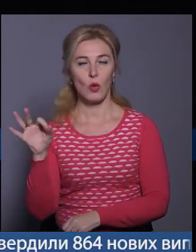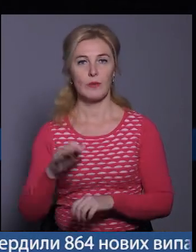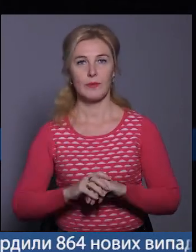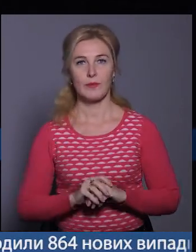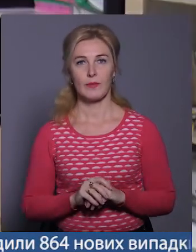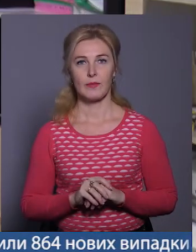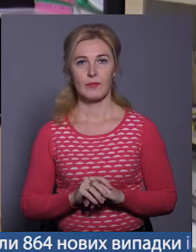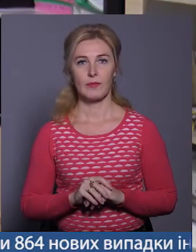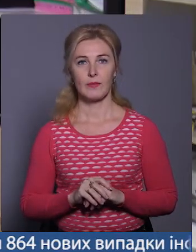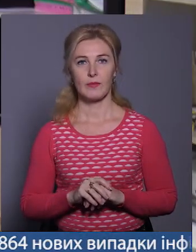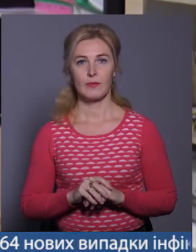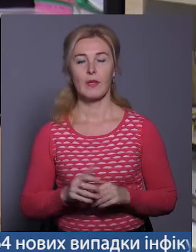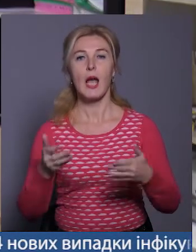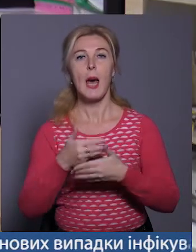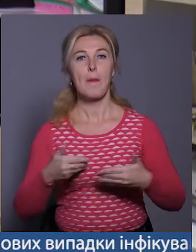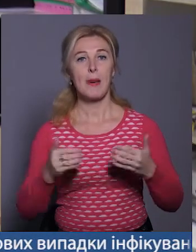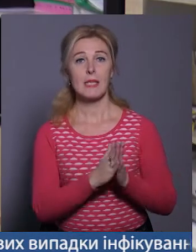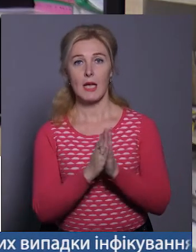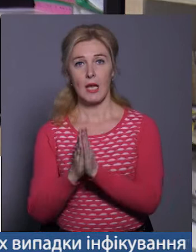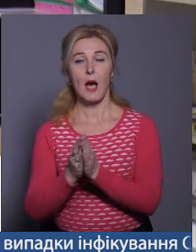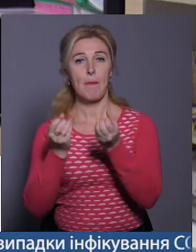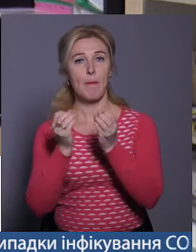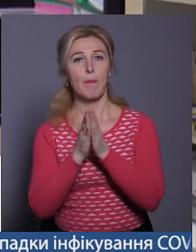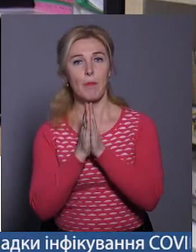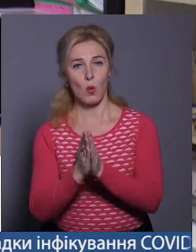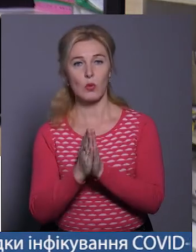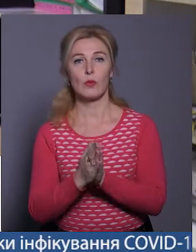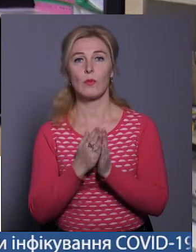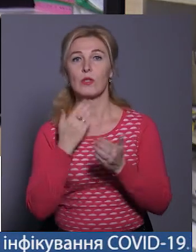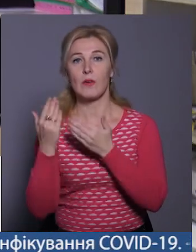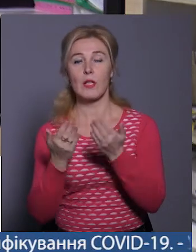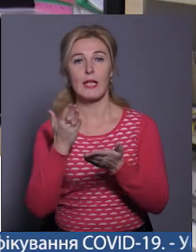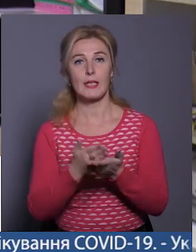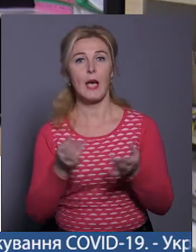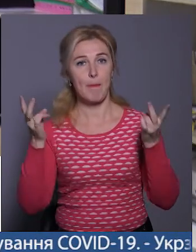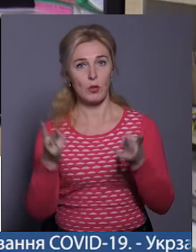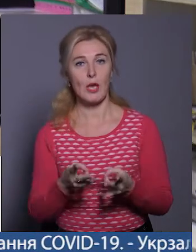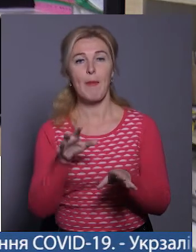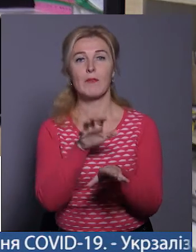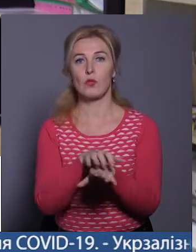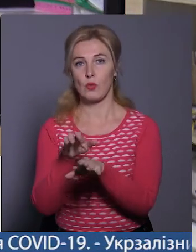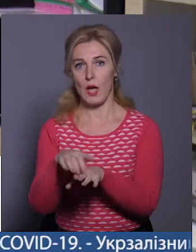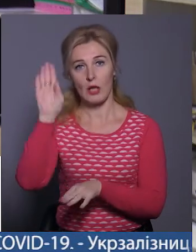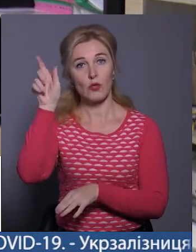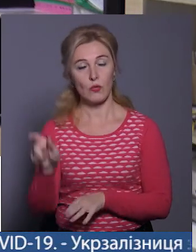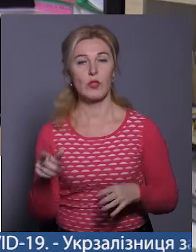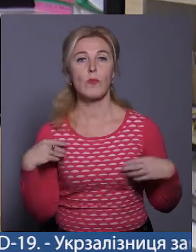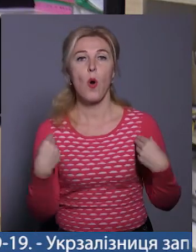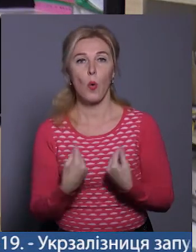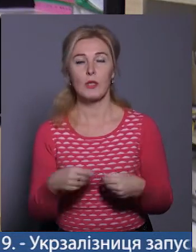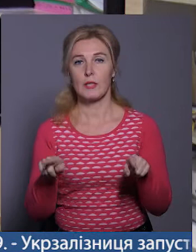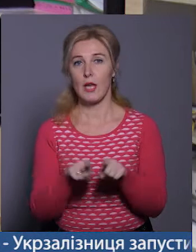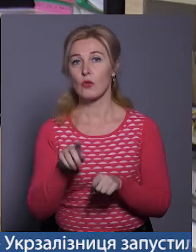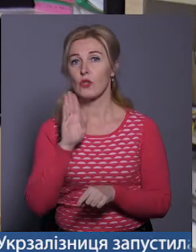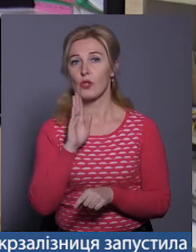15.00. Ми закликаємо, просимо, звертаємо. Зараз дуже є велика потреба з взуттям і чоловічим одягом, тому що якщо